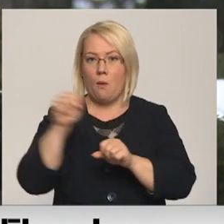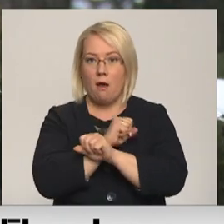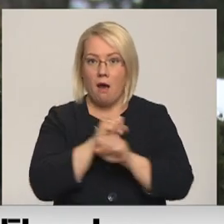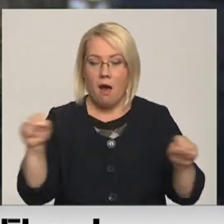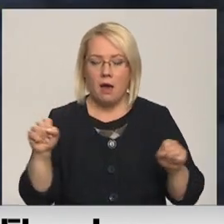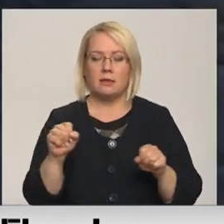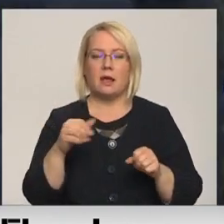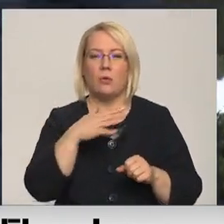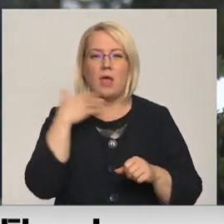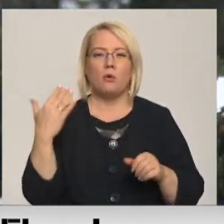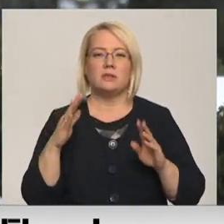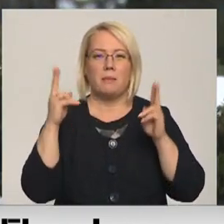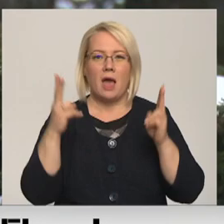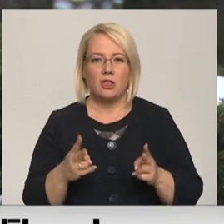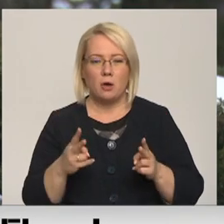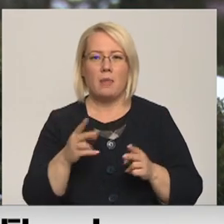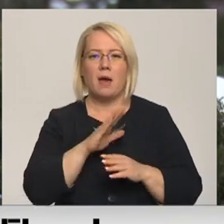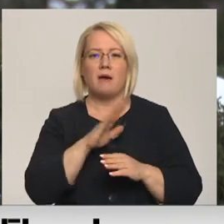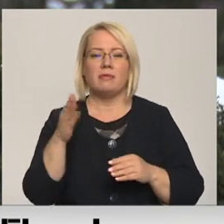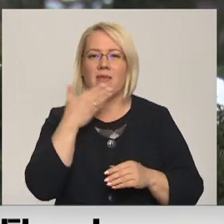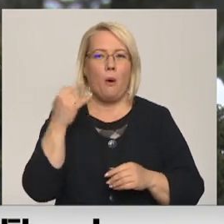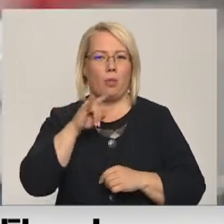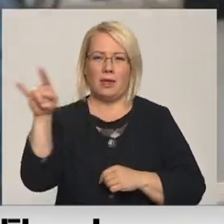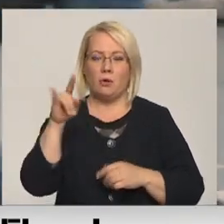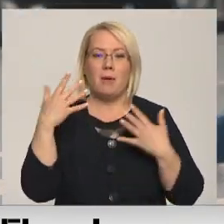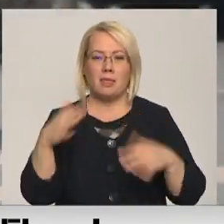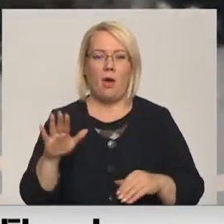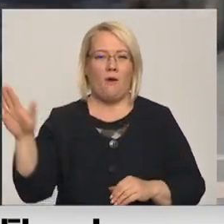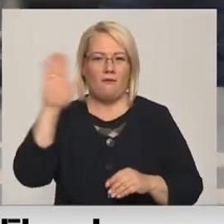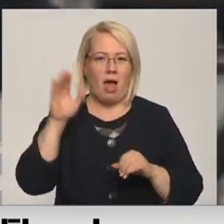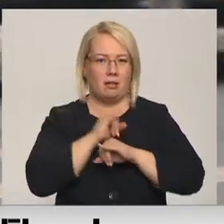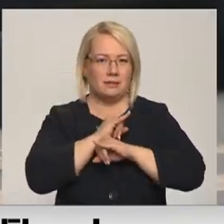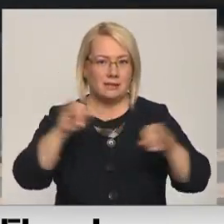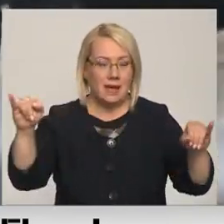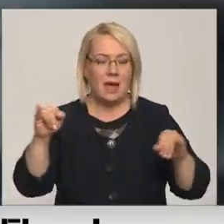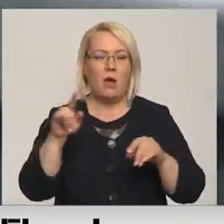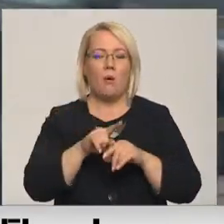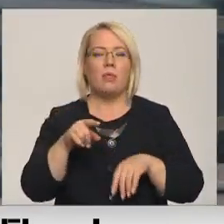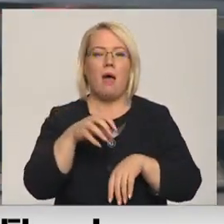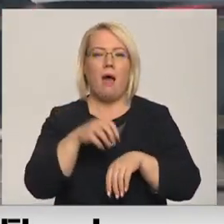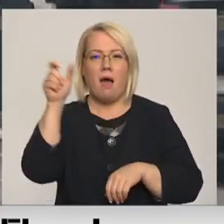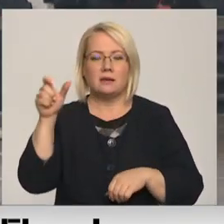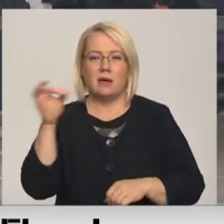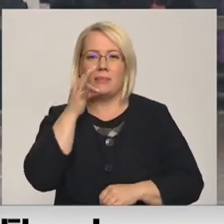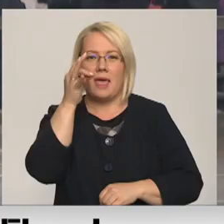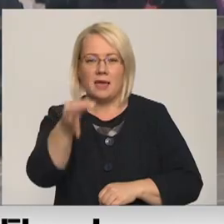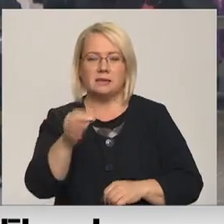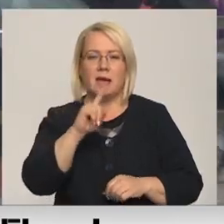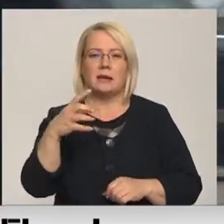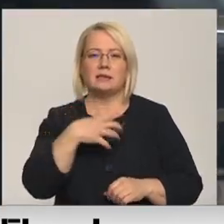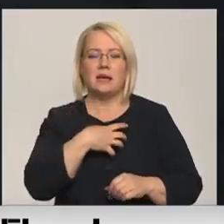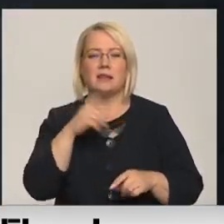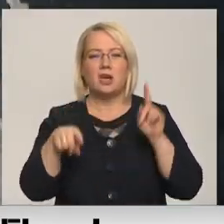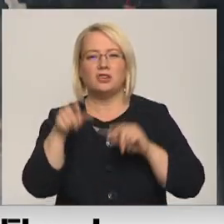daļa no atklātajiem gadījumiem ir nevairs lidostā, bet iekšzemē. Inficētie epidemiologiem norādījuši, ka jūt saslimšanas